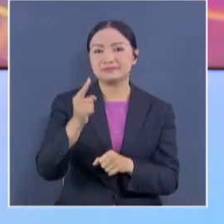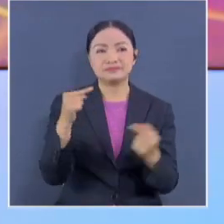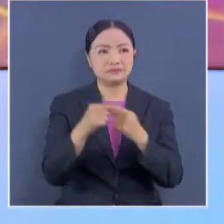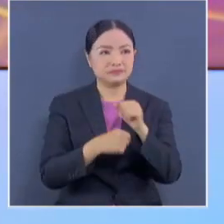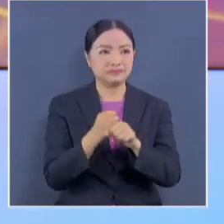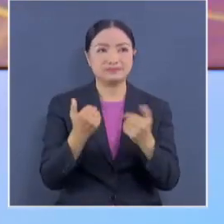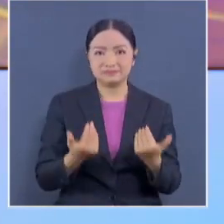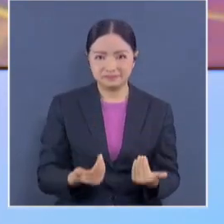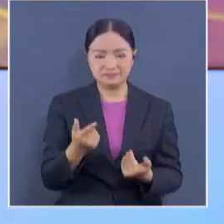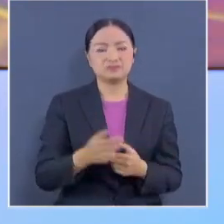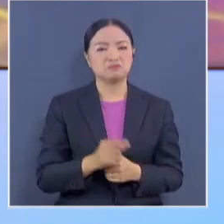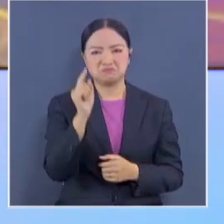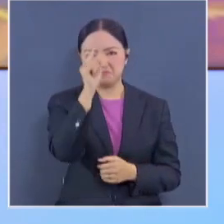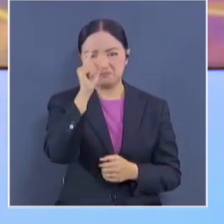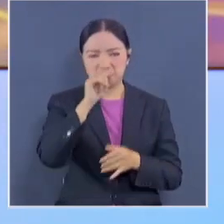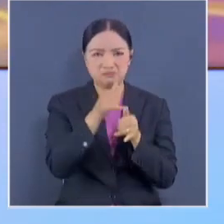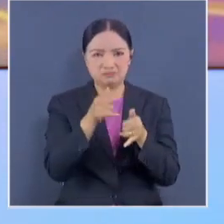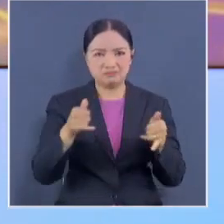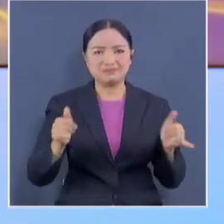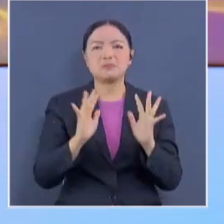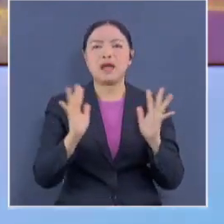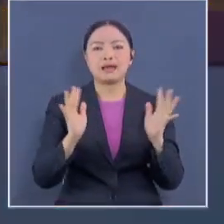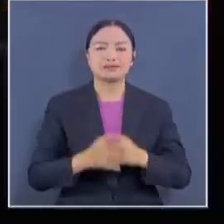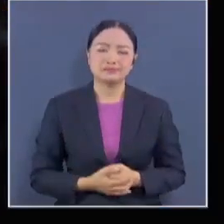นี้คอนเฟิร์มเลยค่ะว่าศิลปินมันแน่นเวทีจริงๆค่ะ